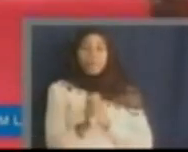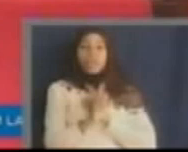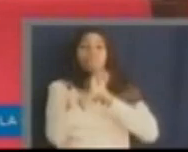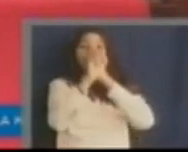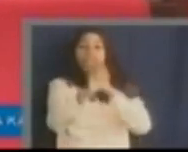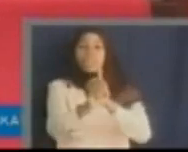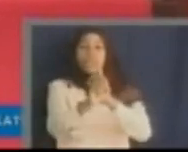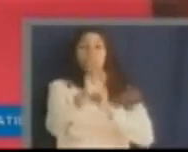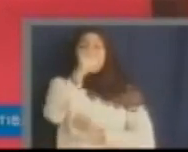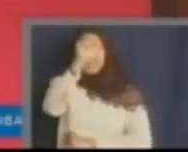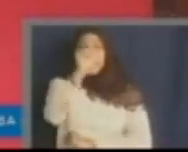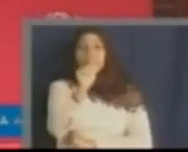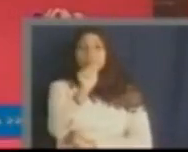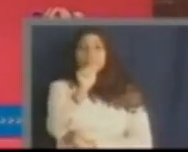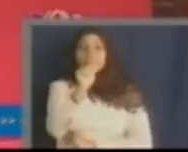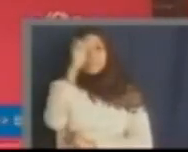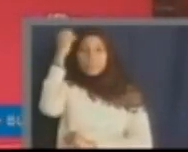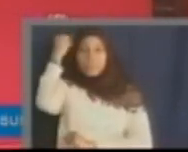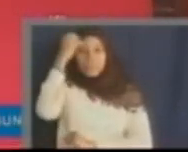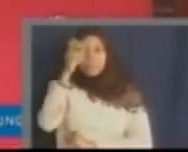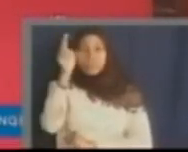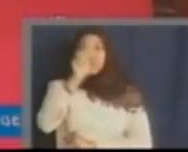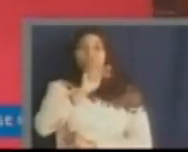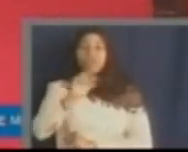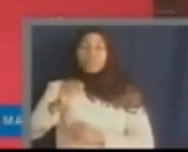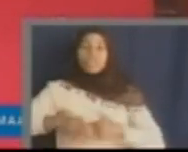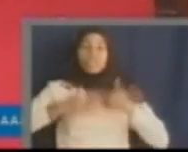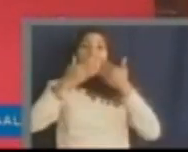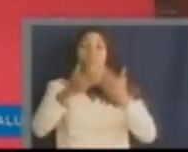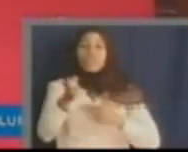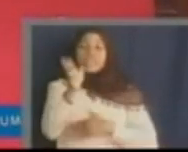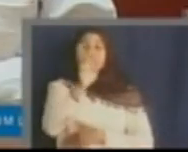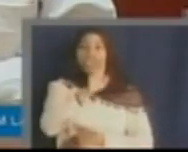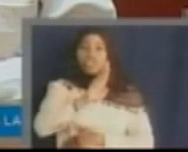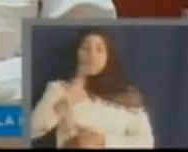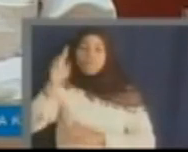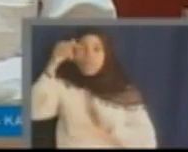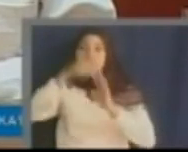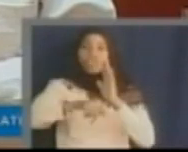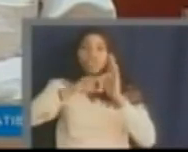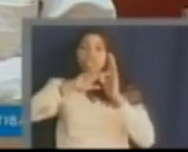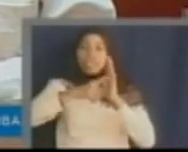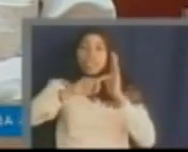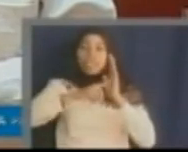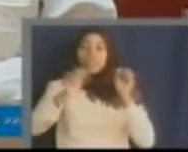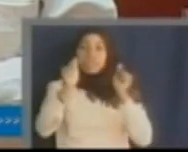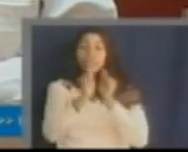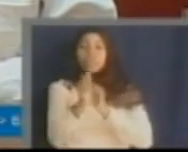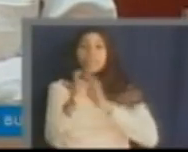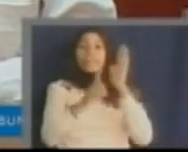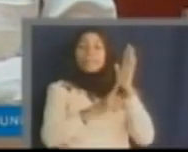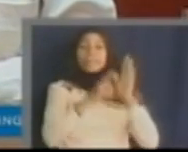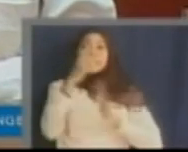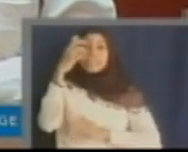A. Mheshimiwa Mnyika aliwasilisha rufaa chini ya kanuni ya 16.3